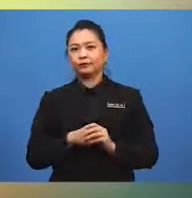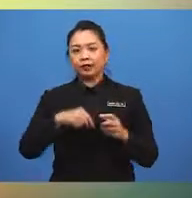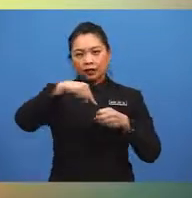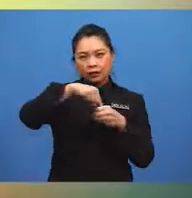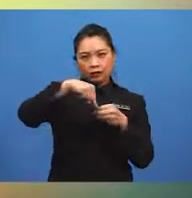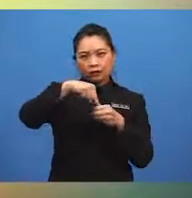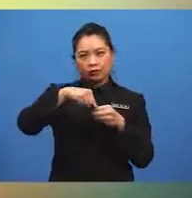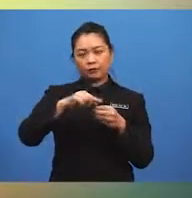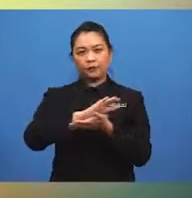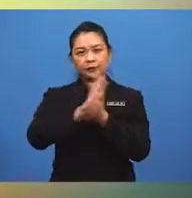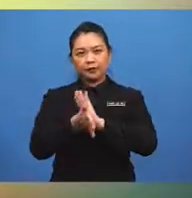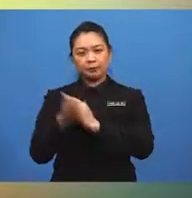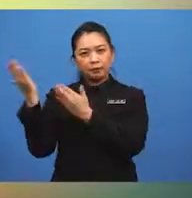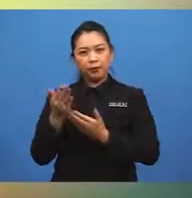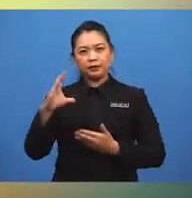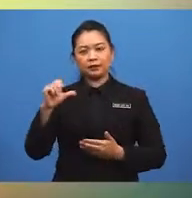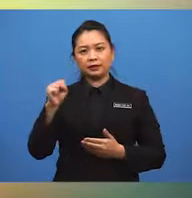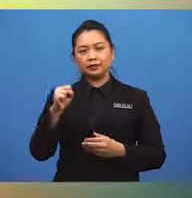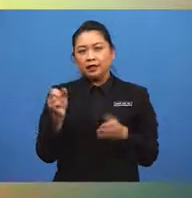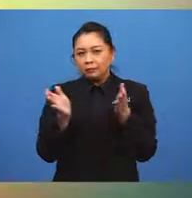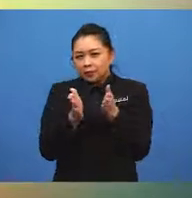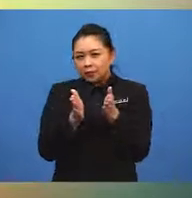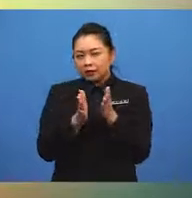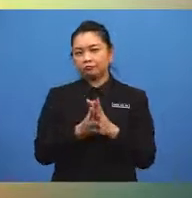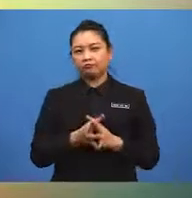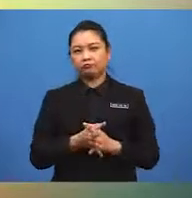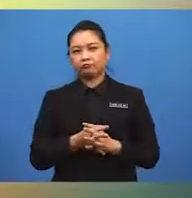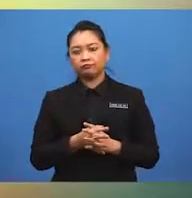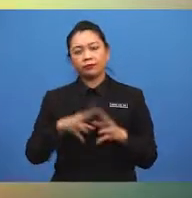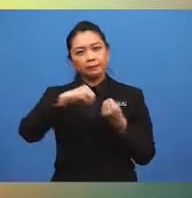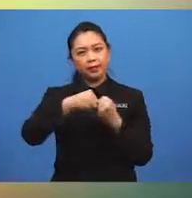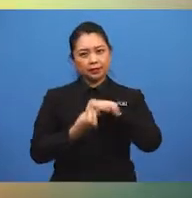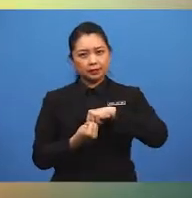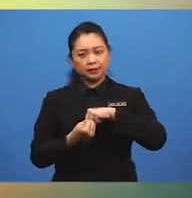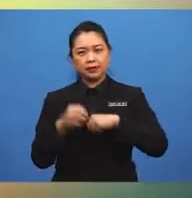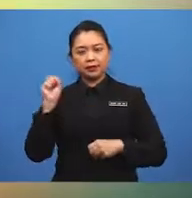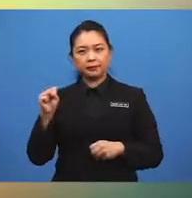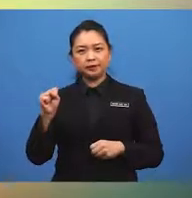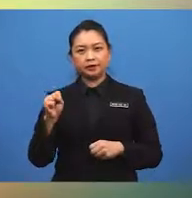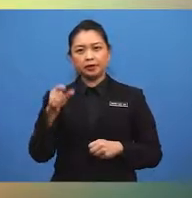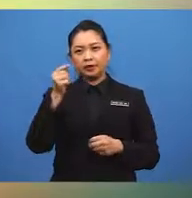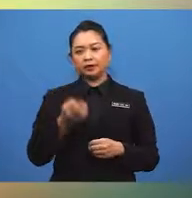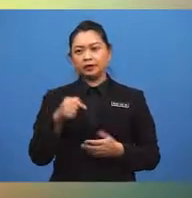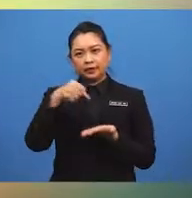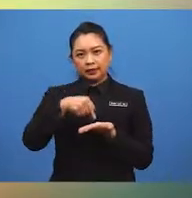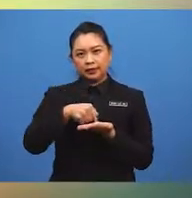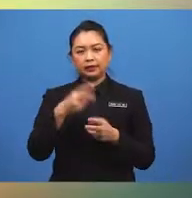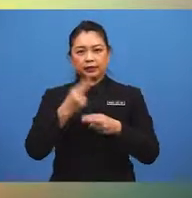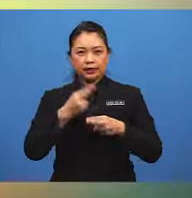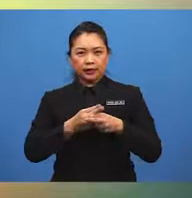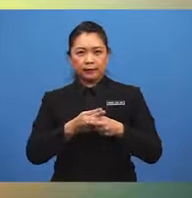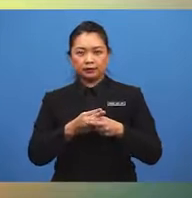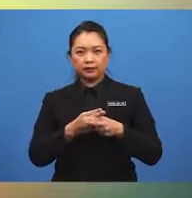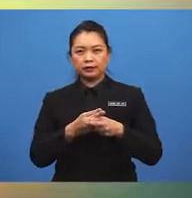pula menjadi pembawa cas minoriti. Maka, semikonduktor ini dinamakan